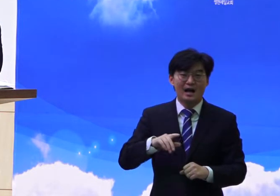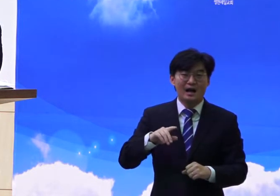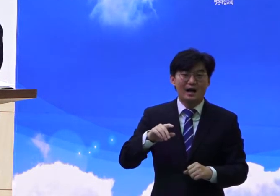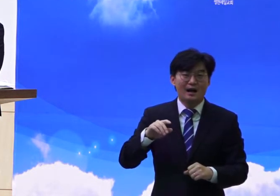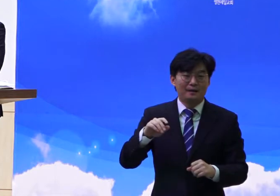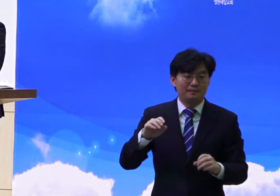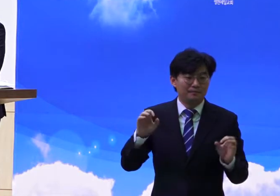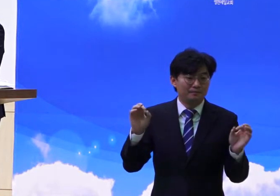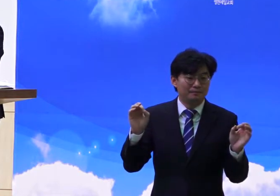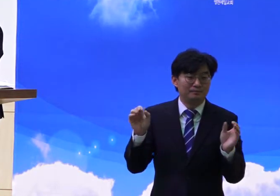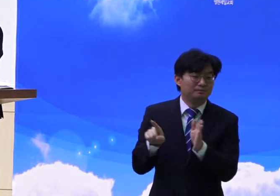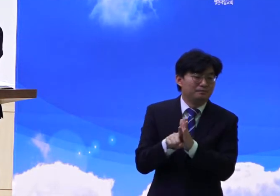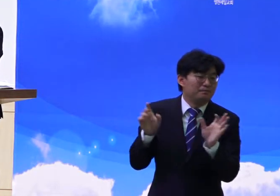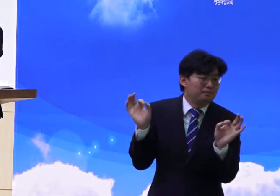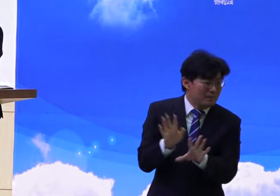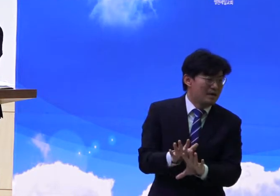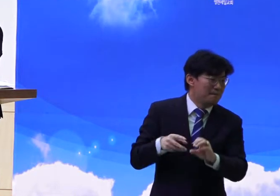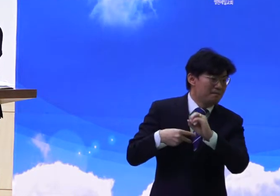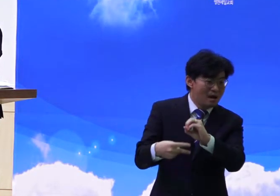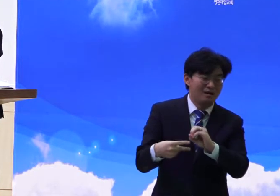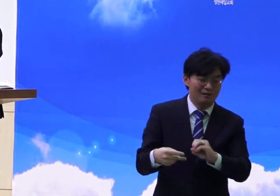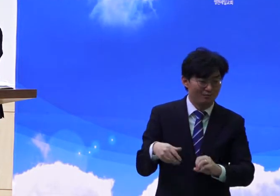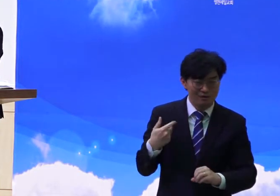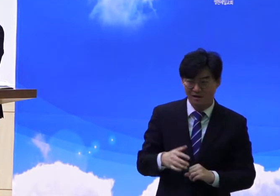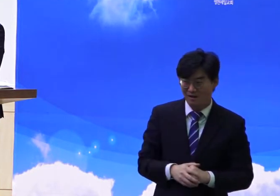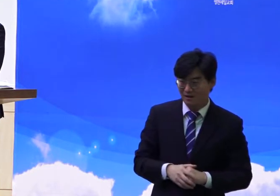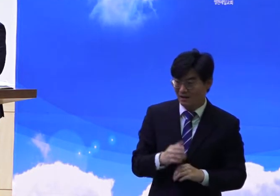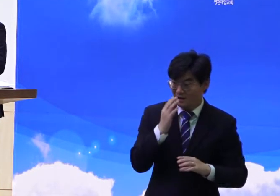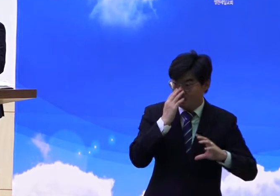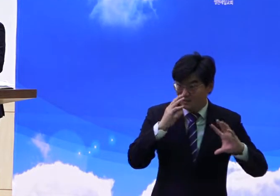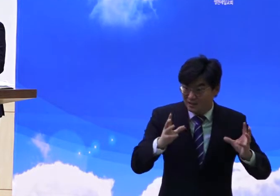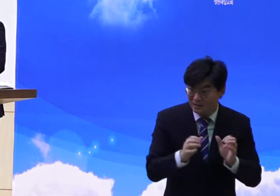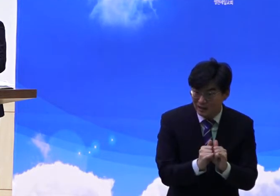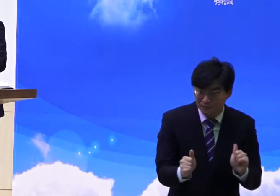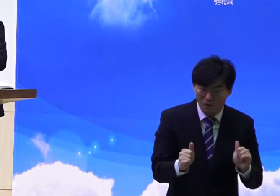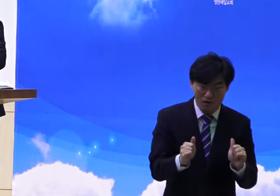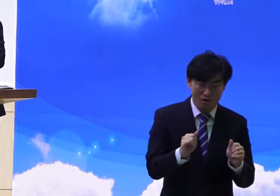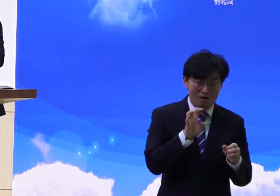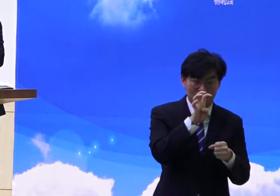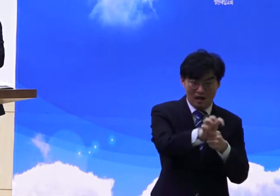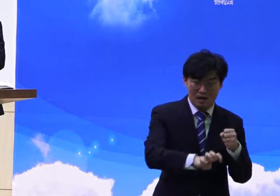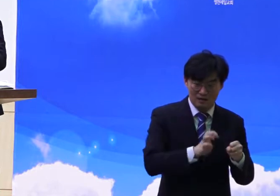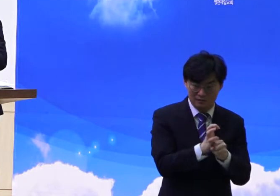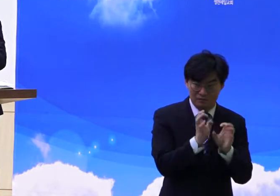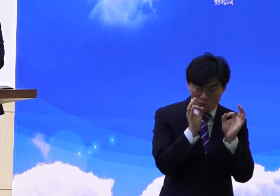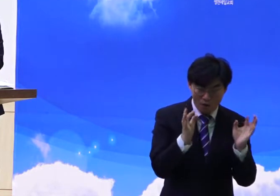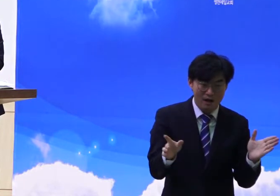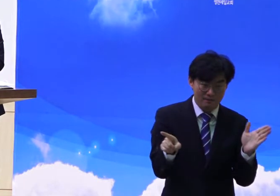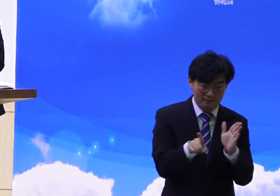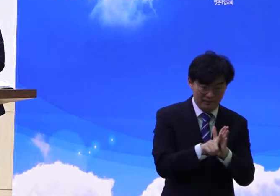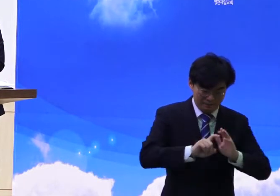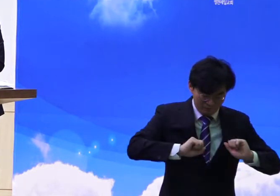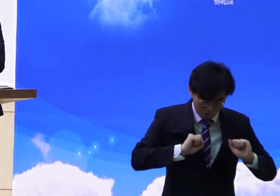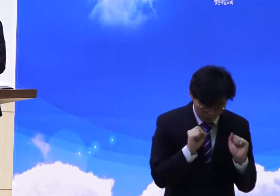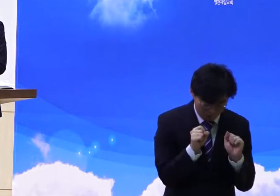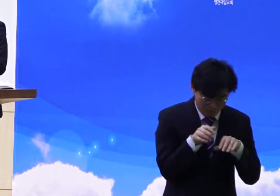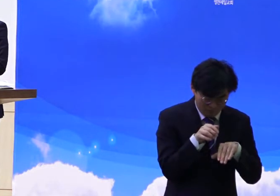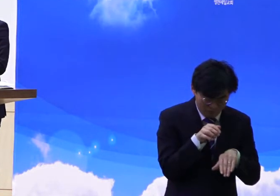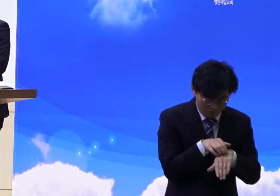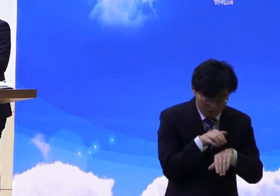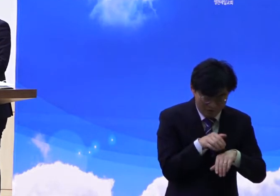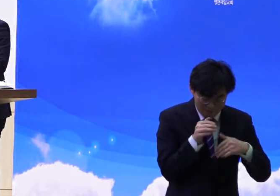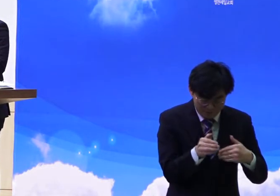긴 훈련을 받고 여기까지 왔는데 또다시 처음 광야에 들어섰을